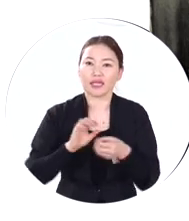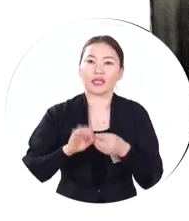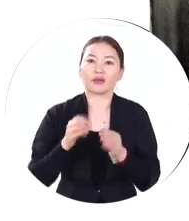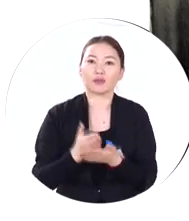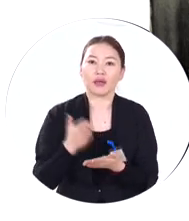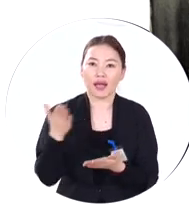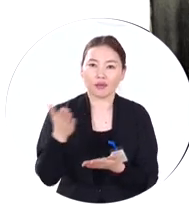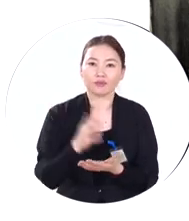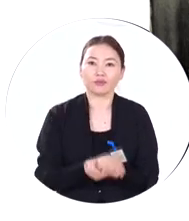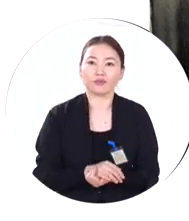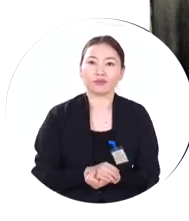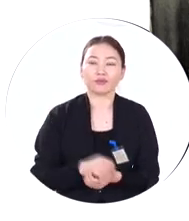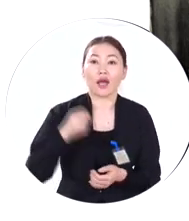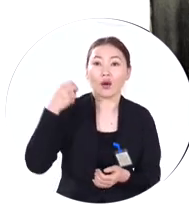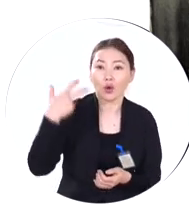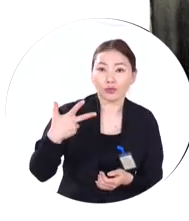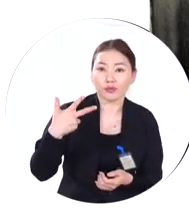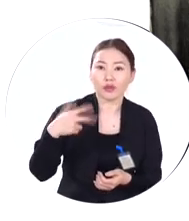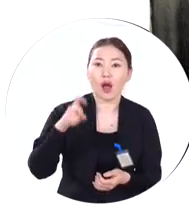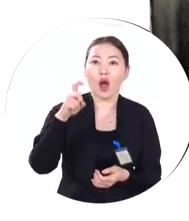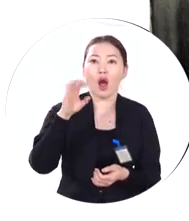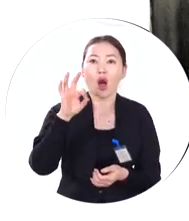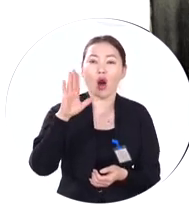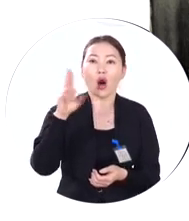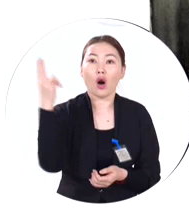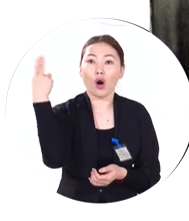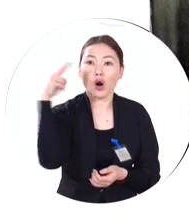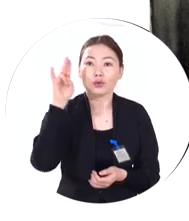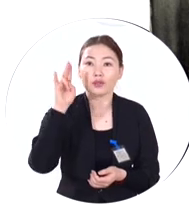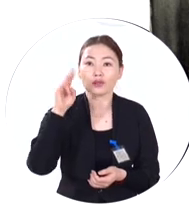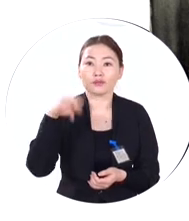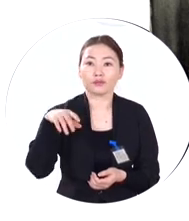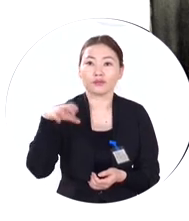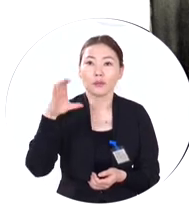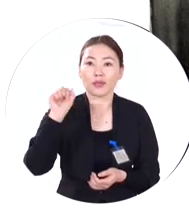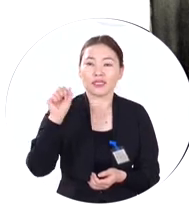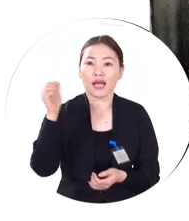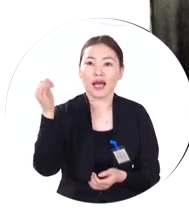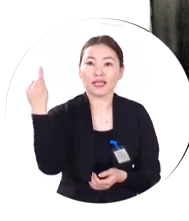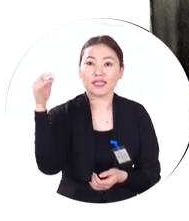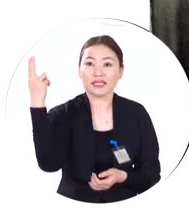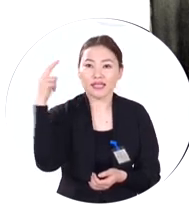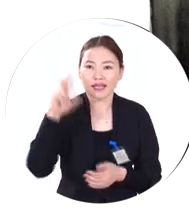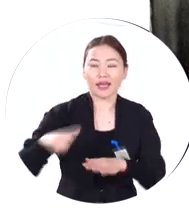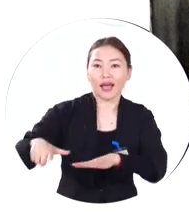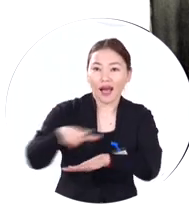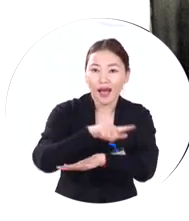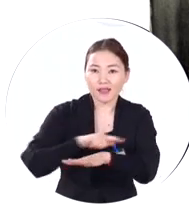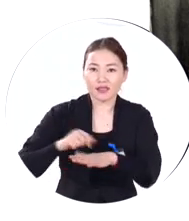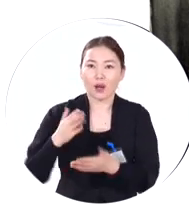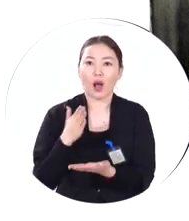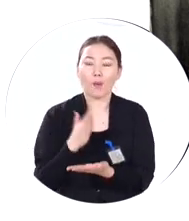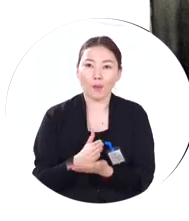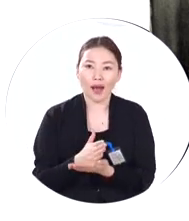Ховдын хэргийг захирах сайд. Ховдын манж сайдын газрыг 1761 онд байгуулж, ховд хязгаарт оршин